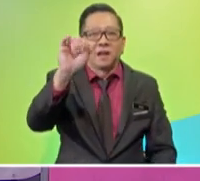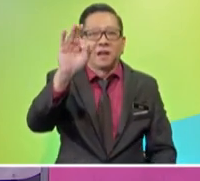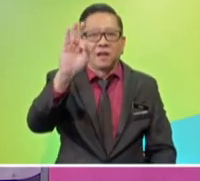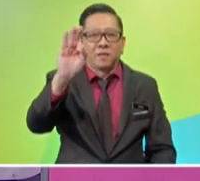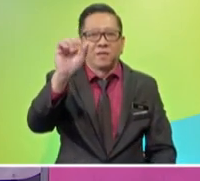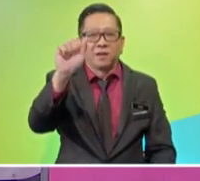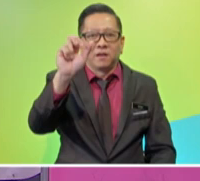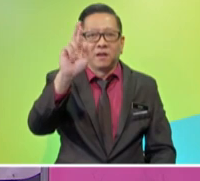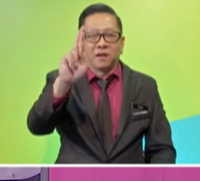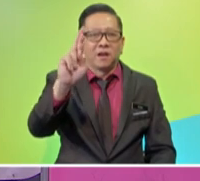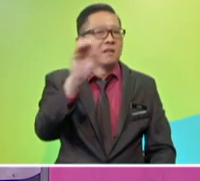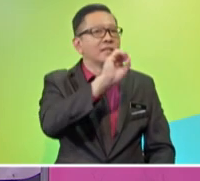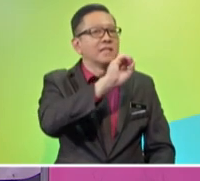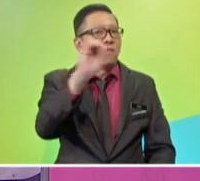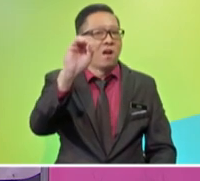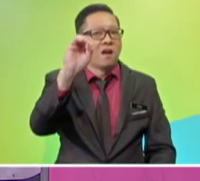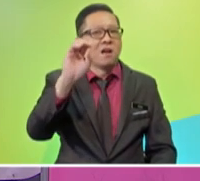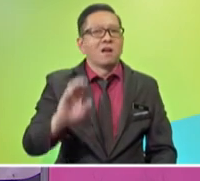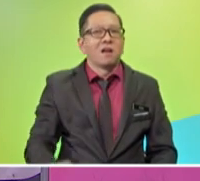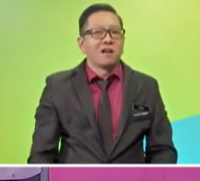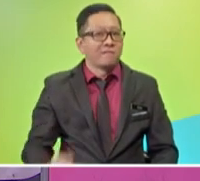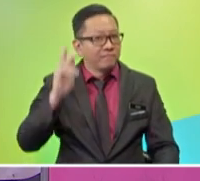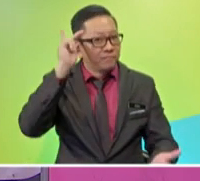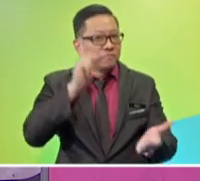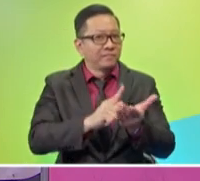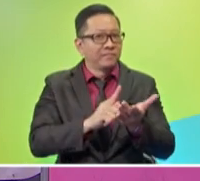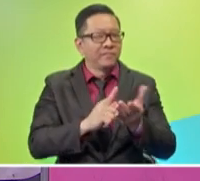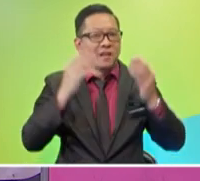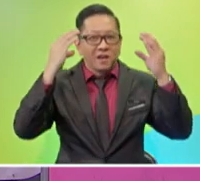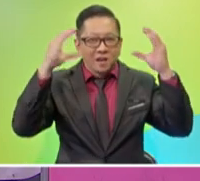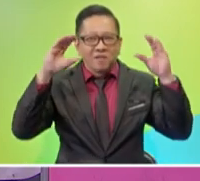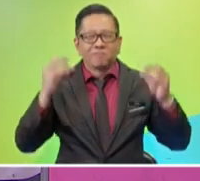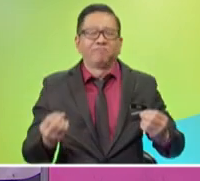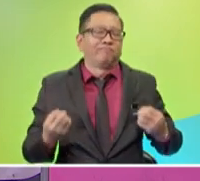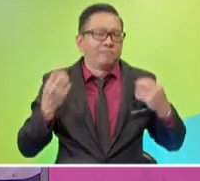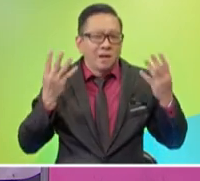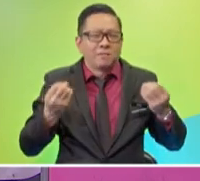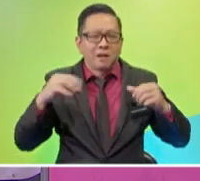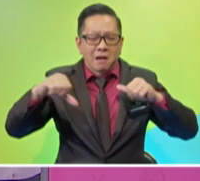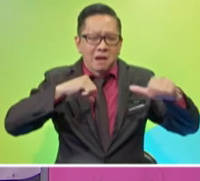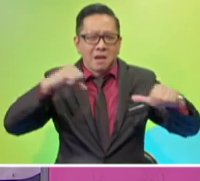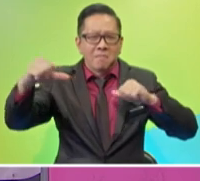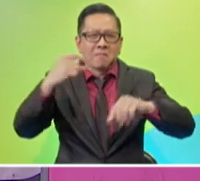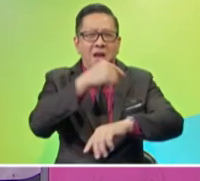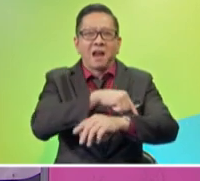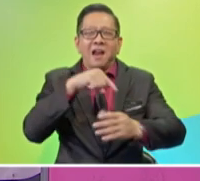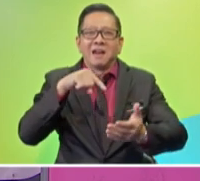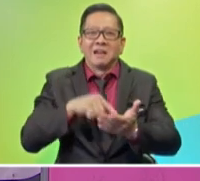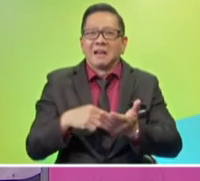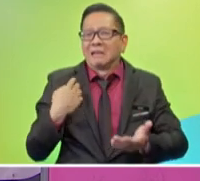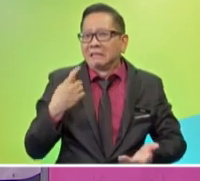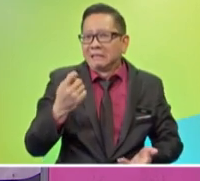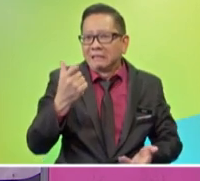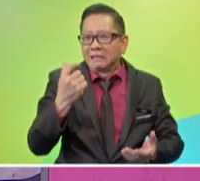mana? Dah kenal ke belum sifar? Okey, cikgu, dah macam-macam aktiviti kita dah lakukan pada hari ini. Sedikit kesimpulan